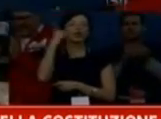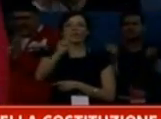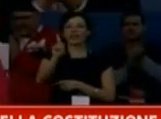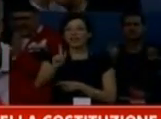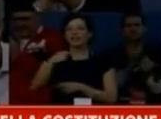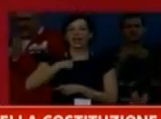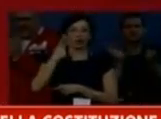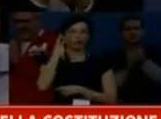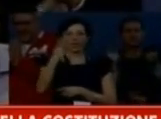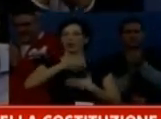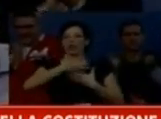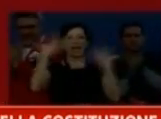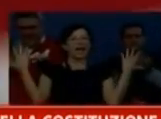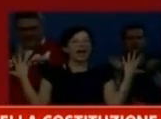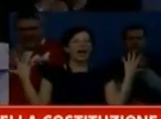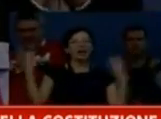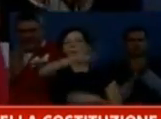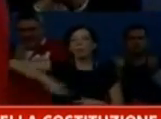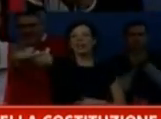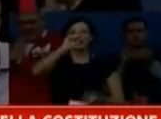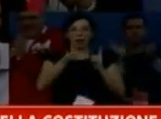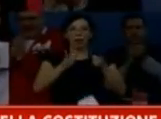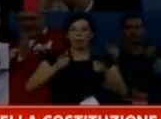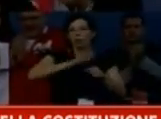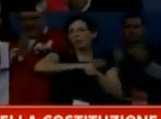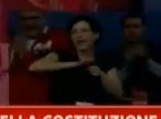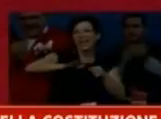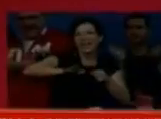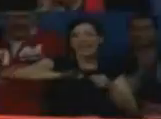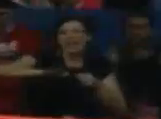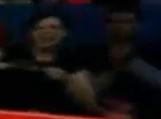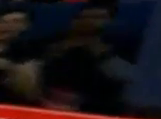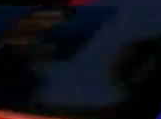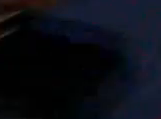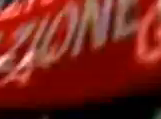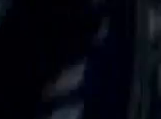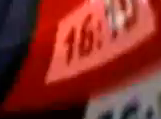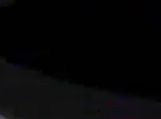già piena e la manifestazione continua a sfilare su via Sistina.